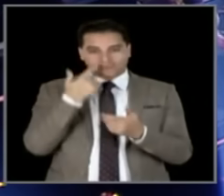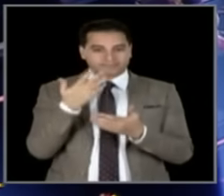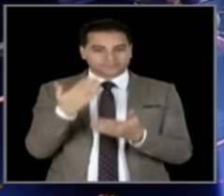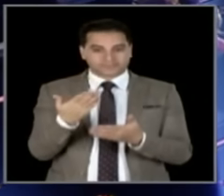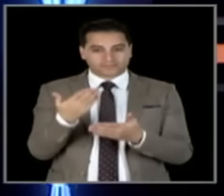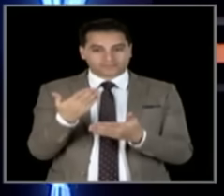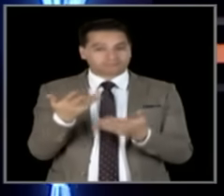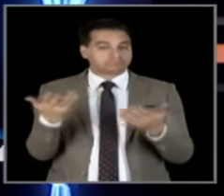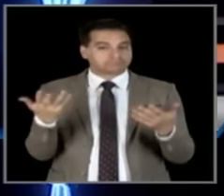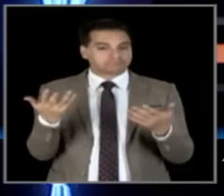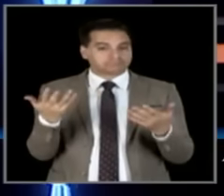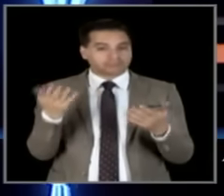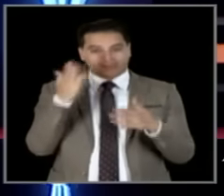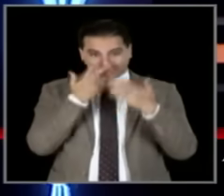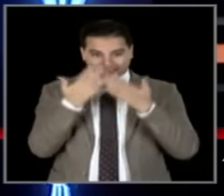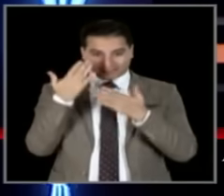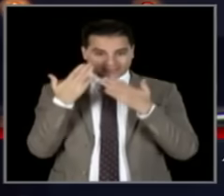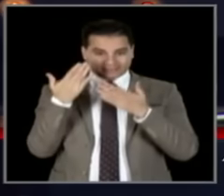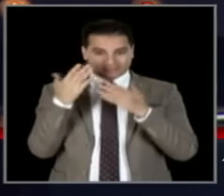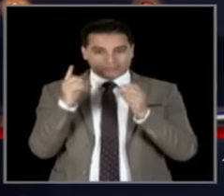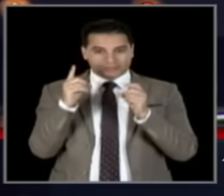امتى يا يارا؟ تاريخ ان شاء الله.